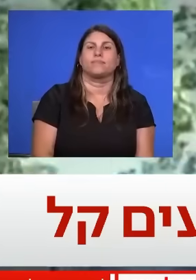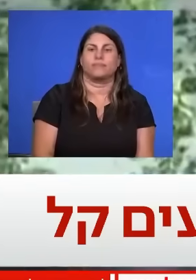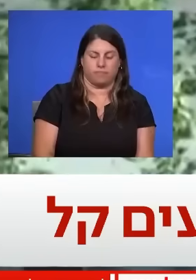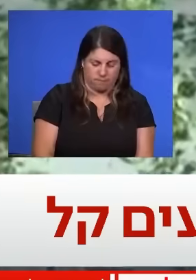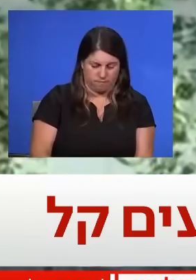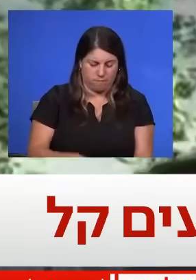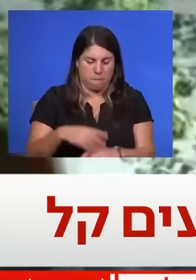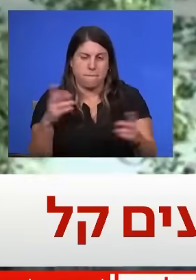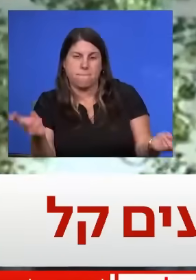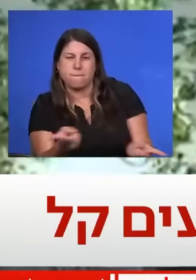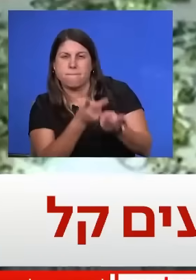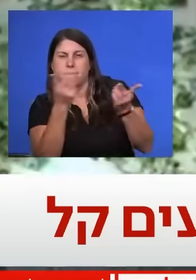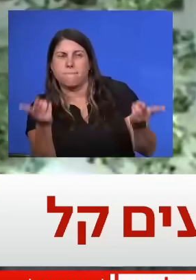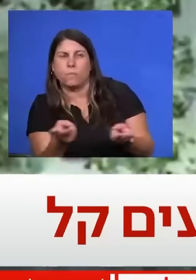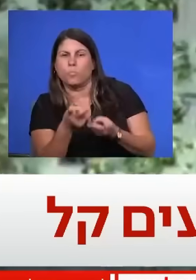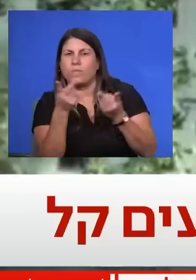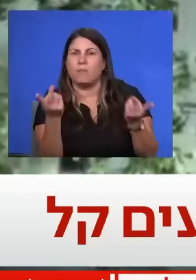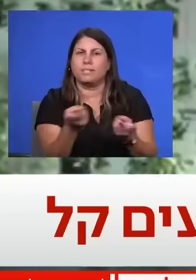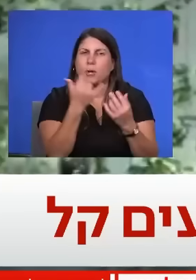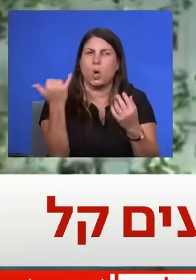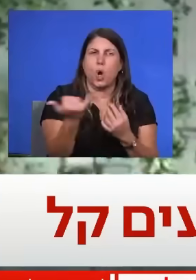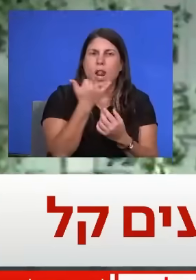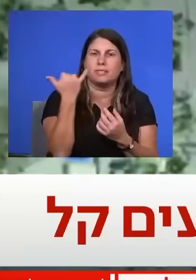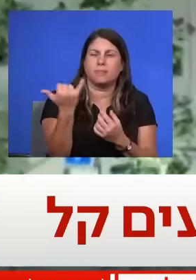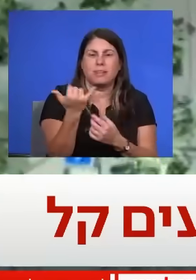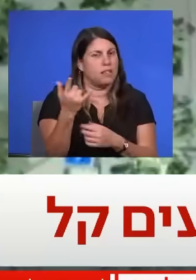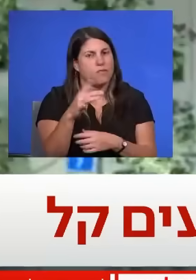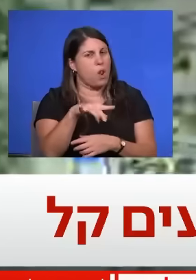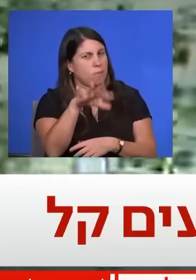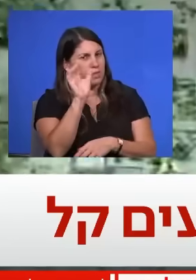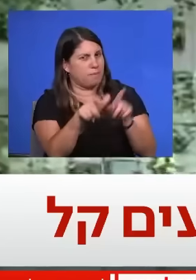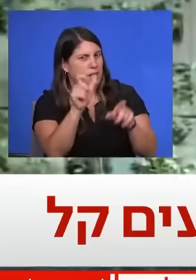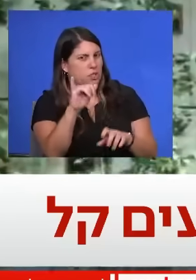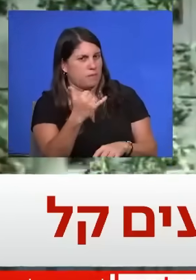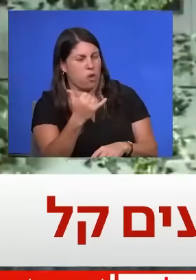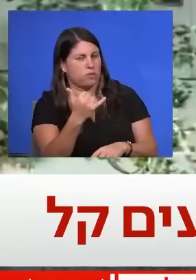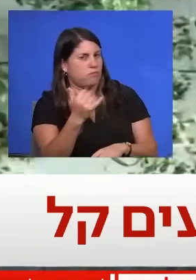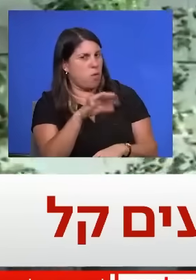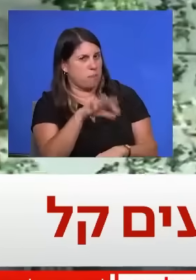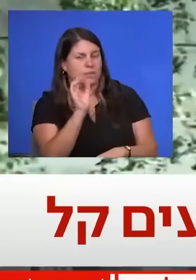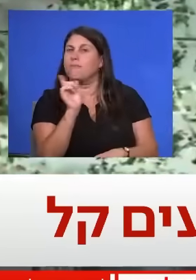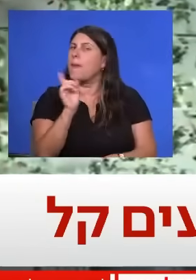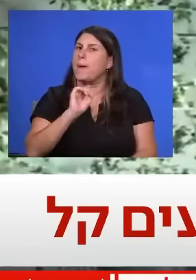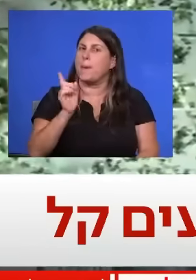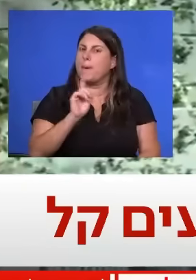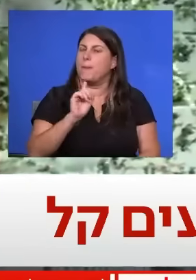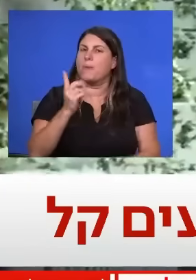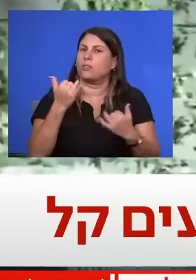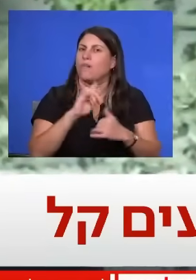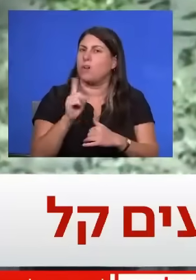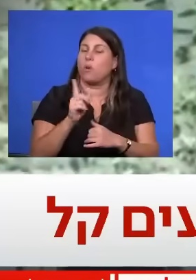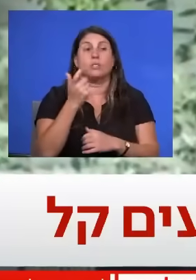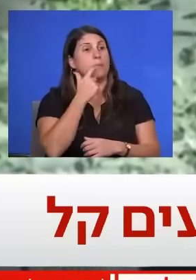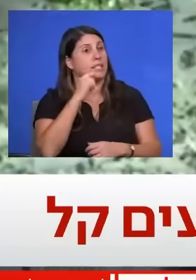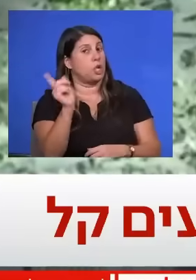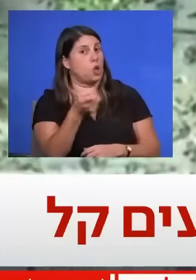הזמן את הרחוב. ולא מוצאים בינתיים אנשים, נכון? ומוציאים עוד דיירים. לא, לא, כרגע לא. כרגע כל לא. כל הדיירים בשלב הזה, לפי מה